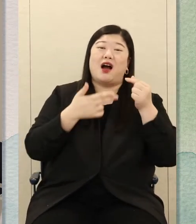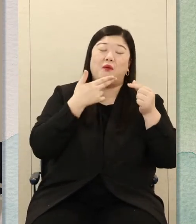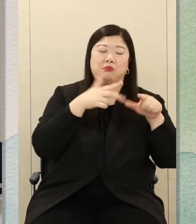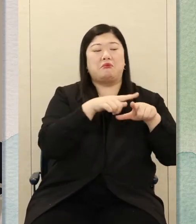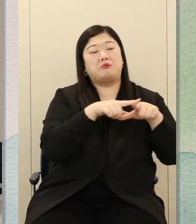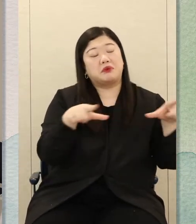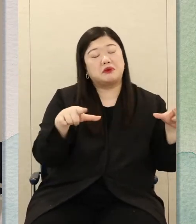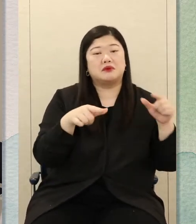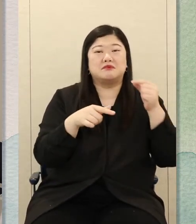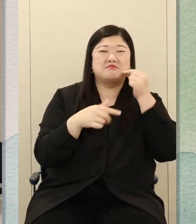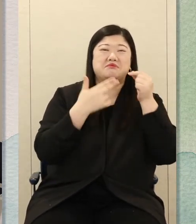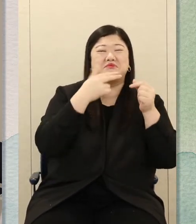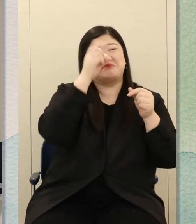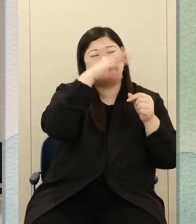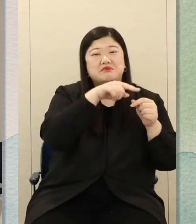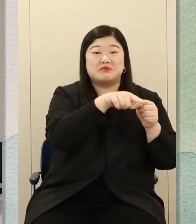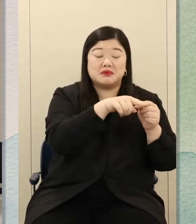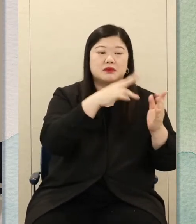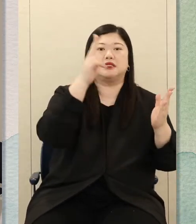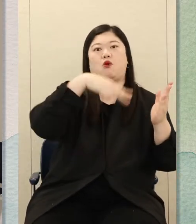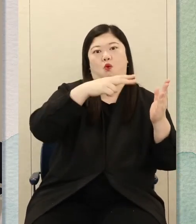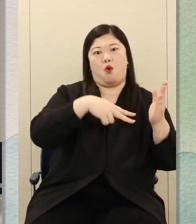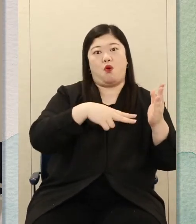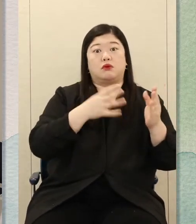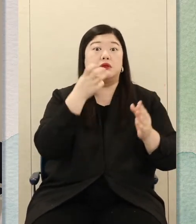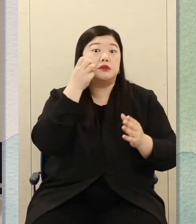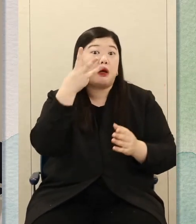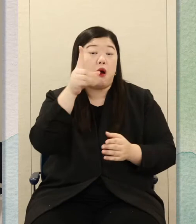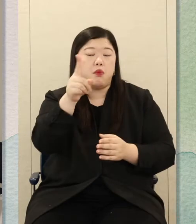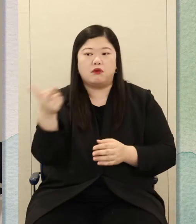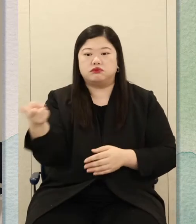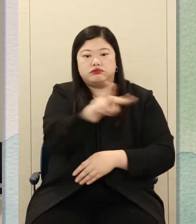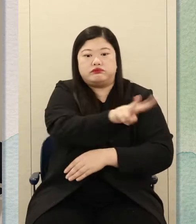저는 좋아 보이는 방법이라고 생각을 합니다.